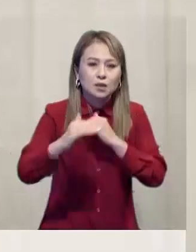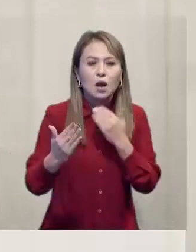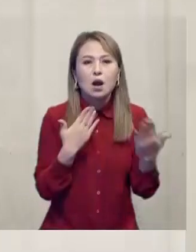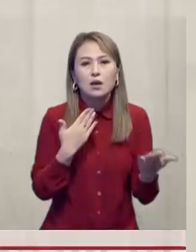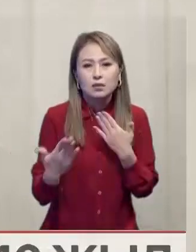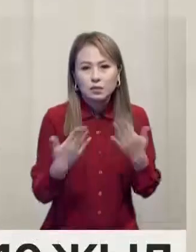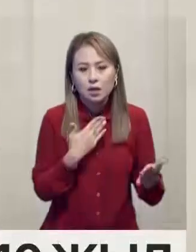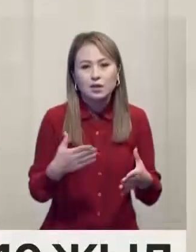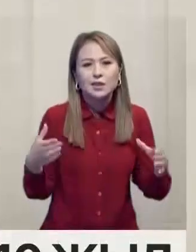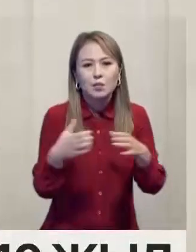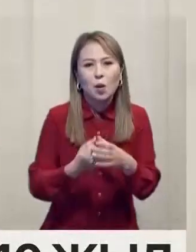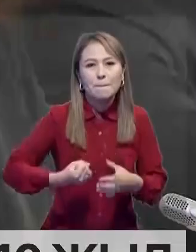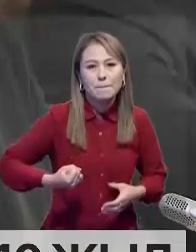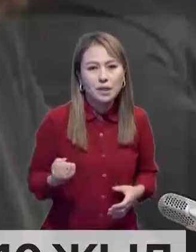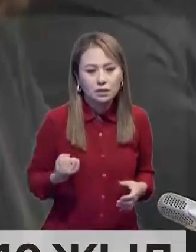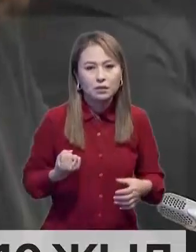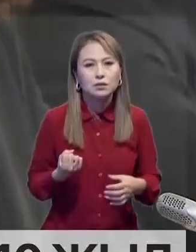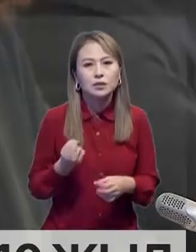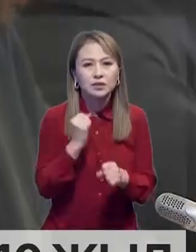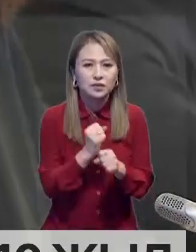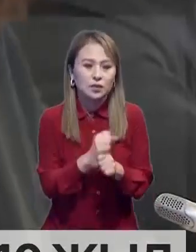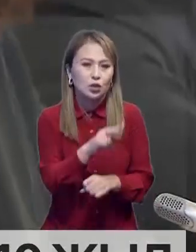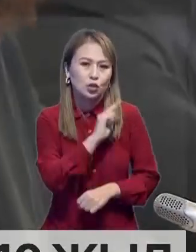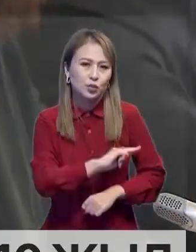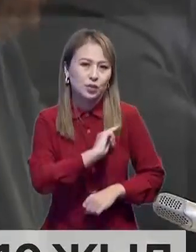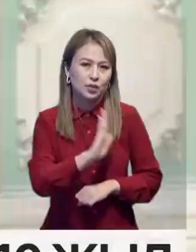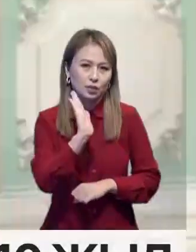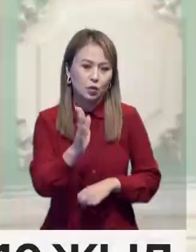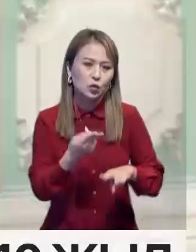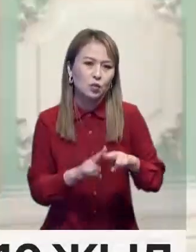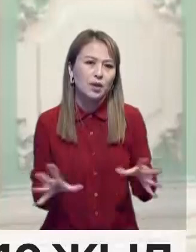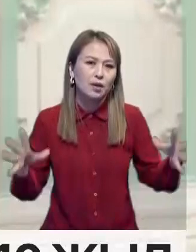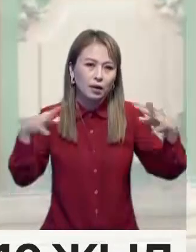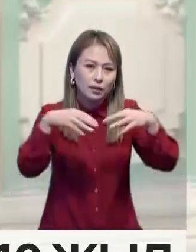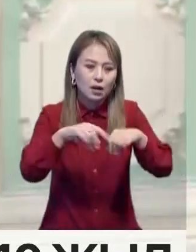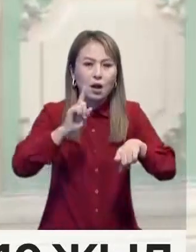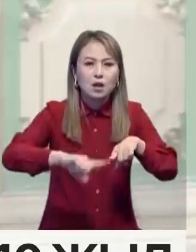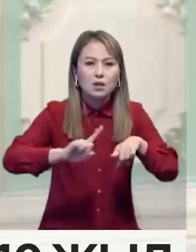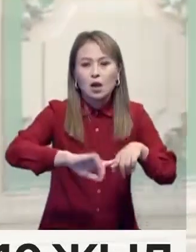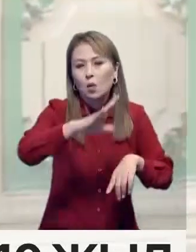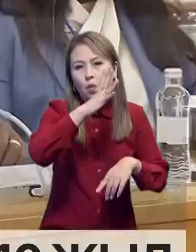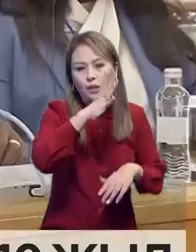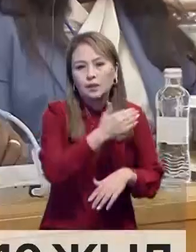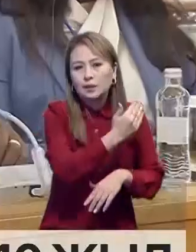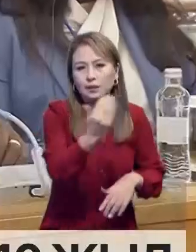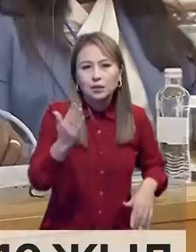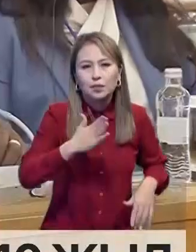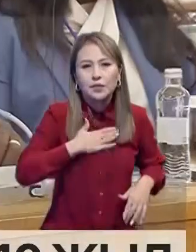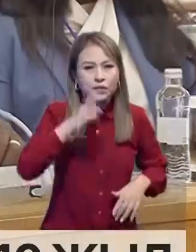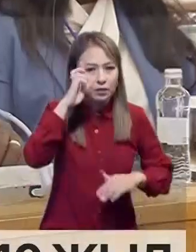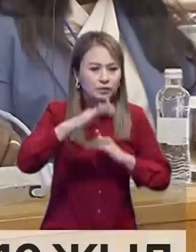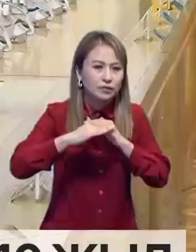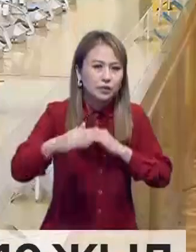арасындағы дипломатиялық дәнекер ретінде жұмыс істейді. Сонымен қатар алдағы уақытта сіздің еліңізге